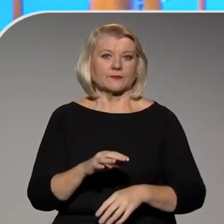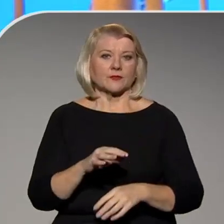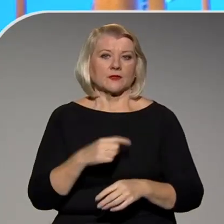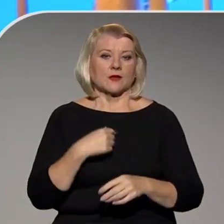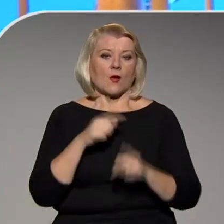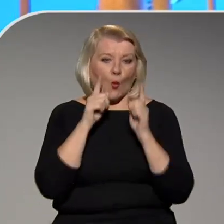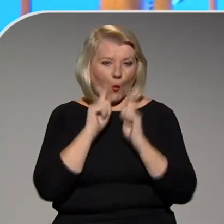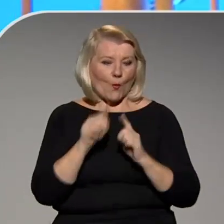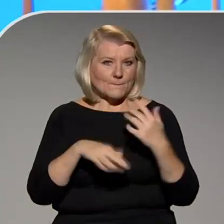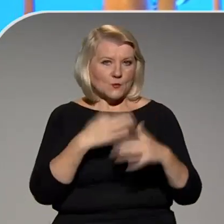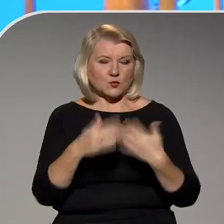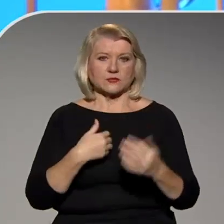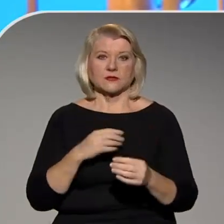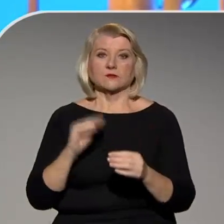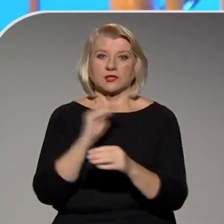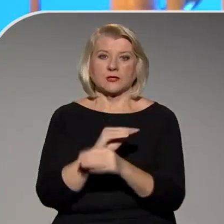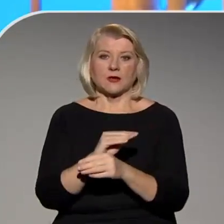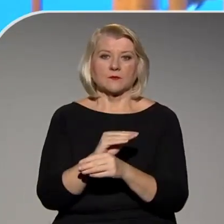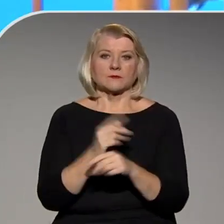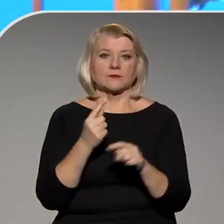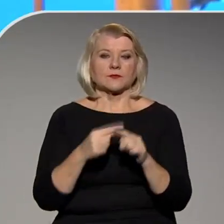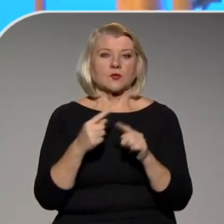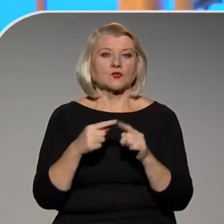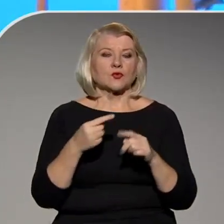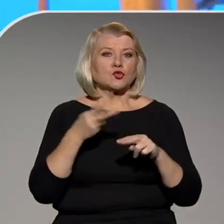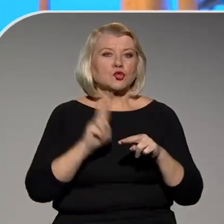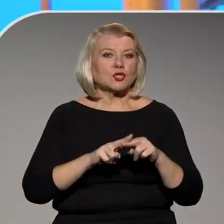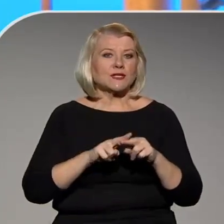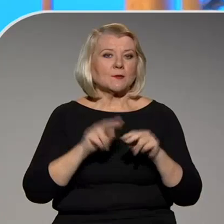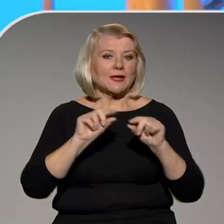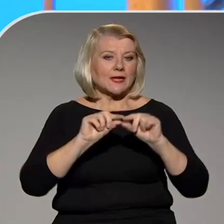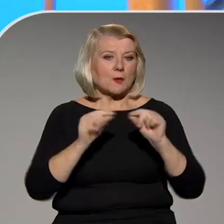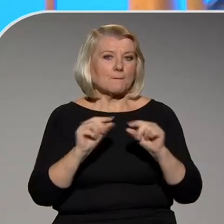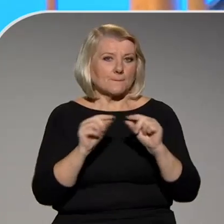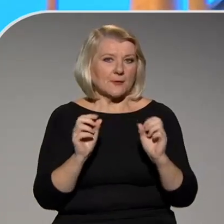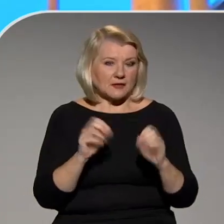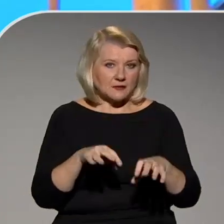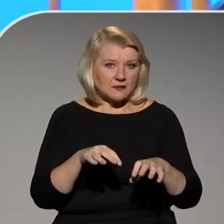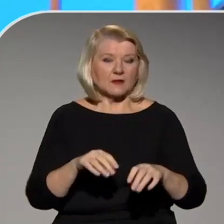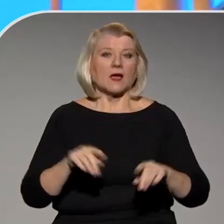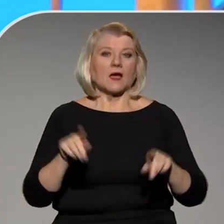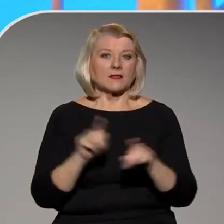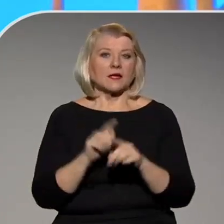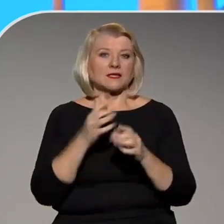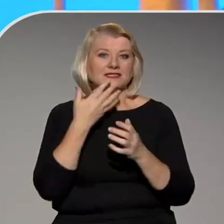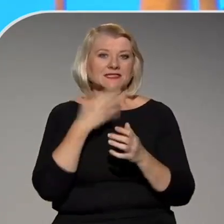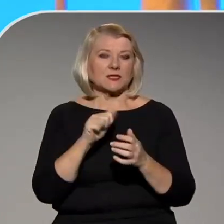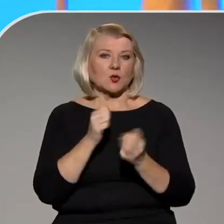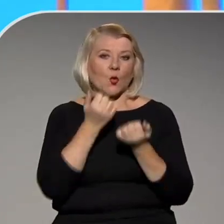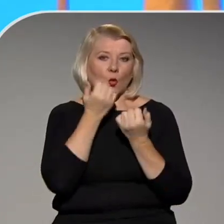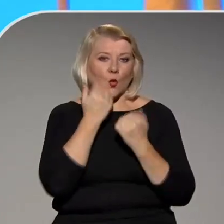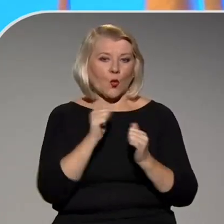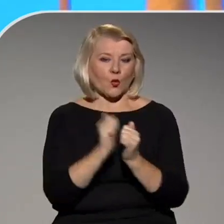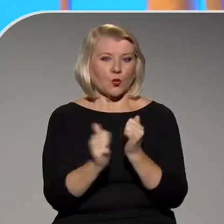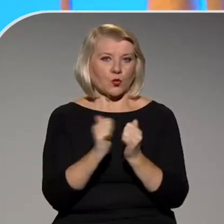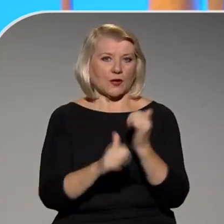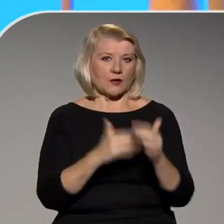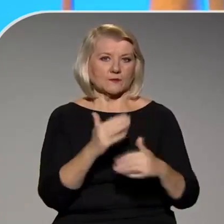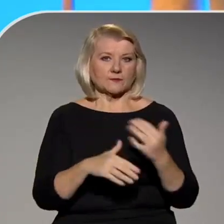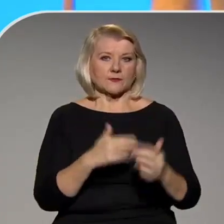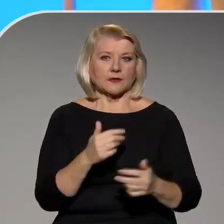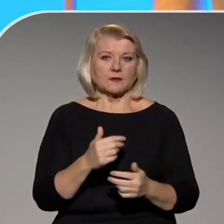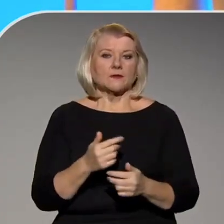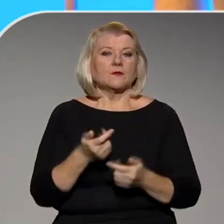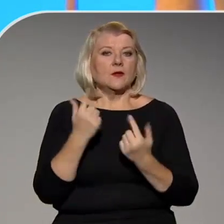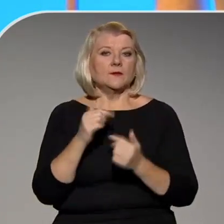těch humusů často dávám i špetku římského kmínu a trochu citronové kůry. Mám to tak nacvičeno díky mojí